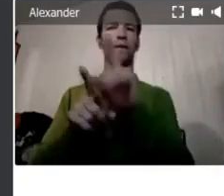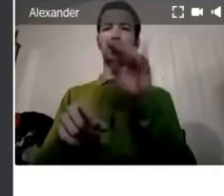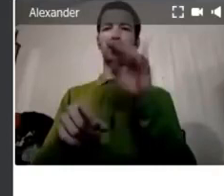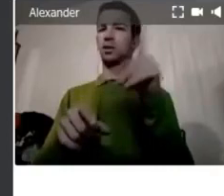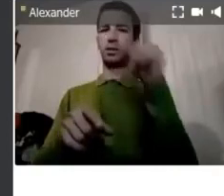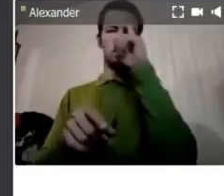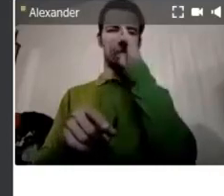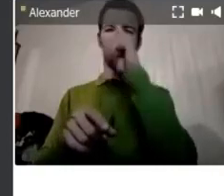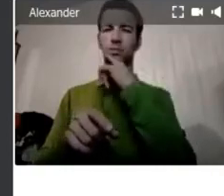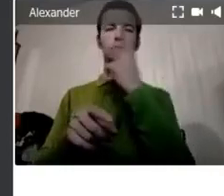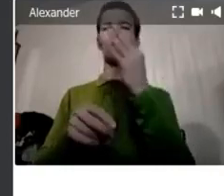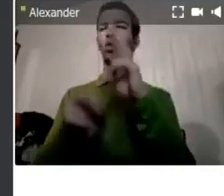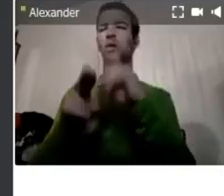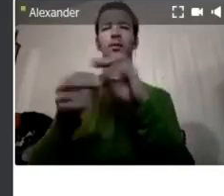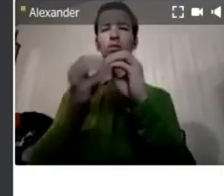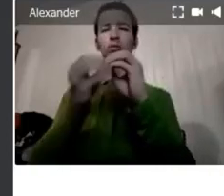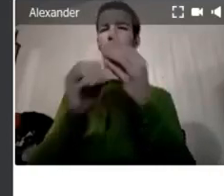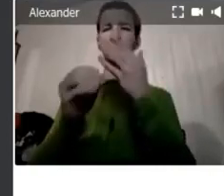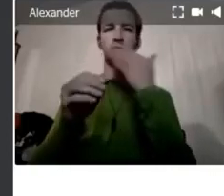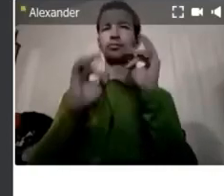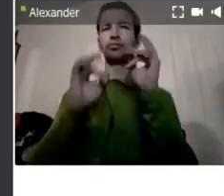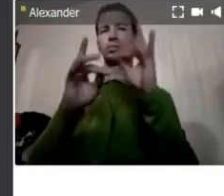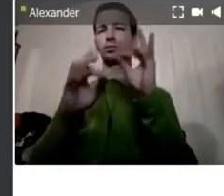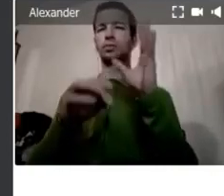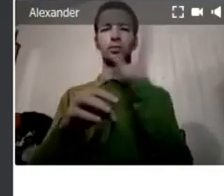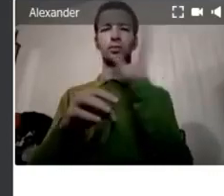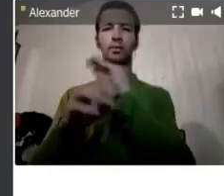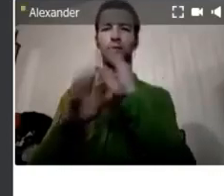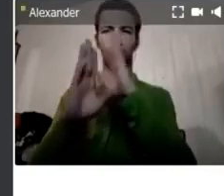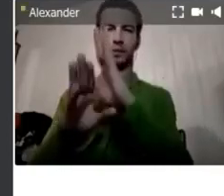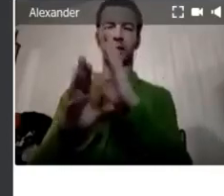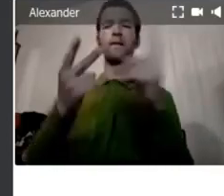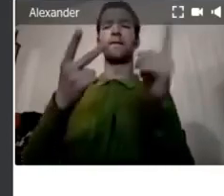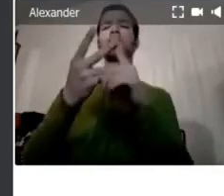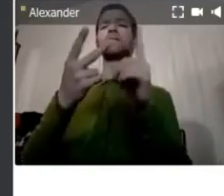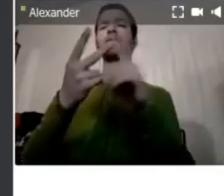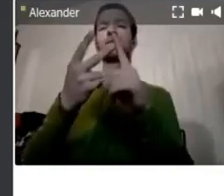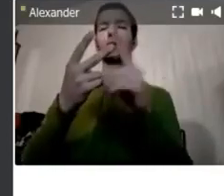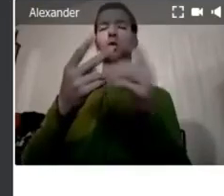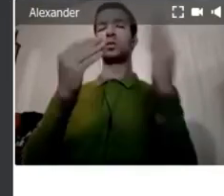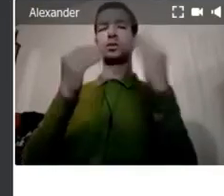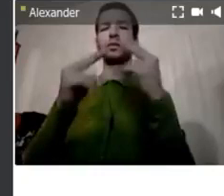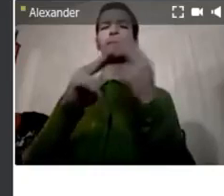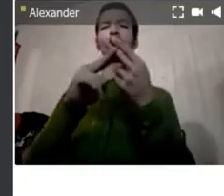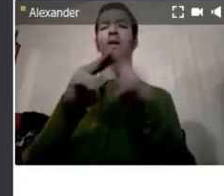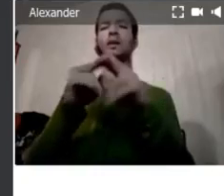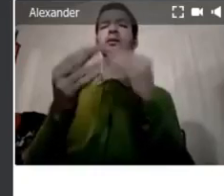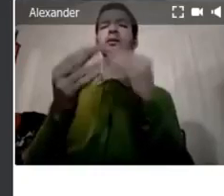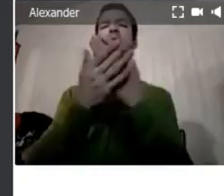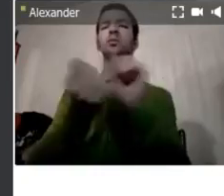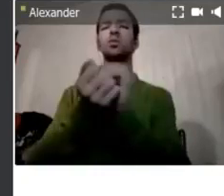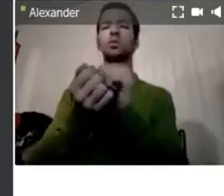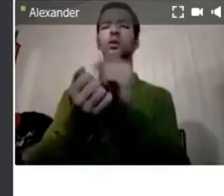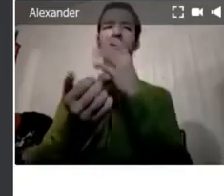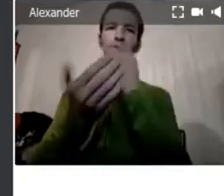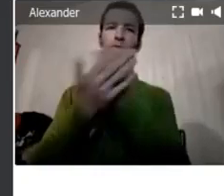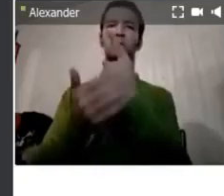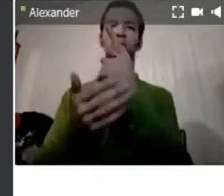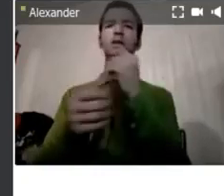И третий вид маркетинга – это лидерская программа, лидерская карьера. Это как работает как обычный классический линейный